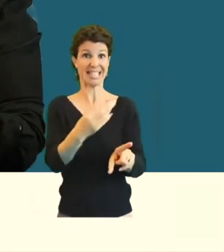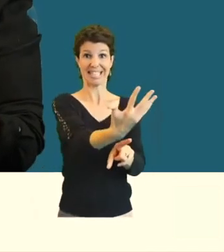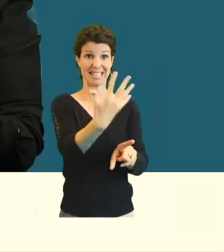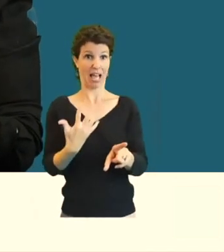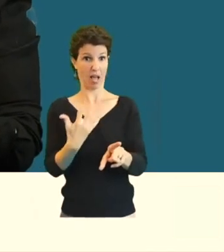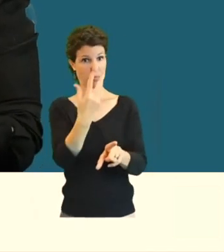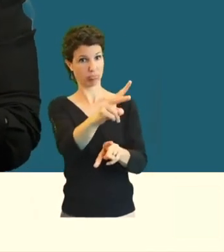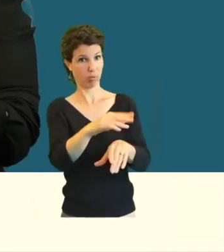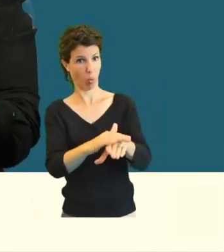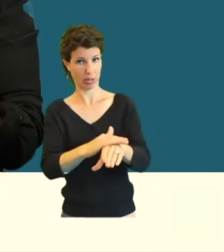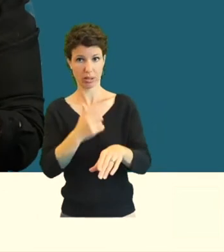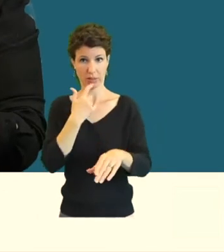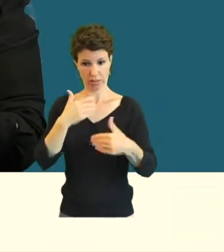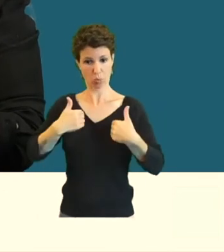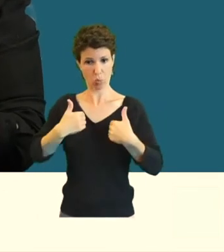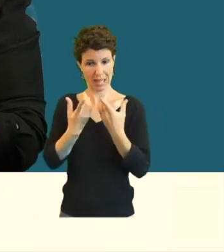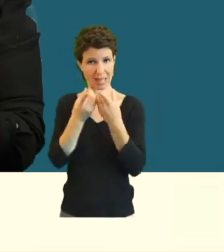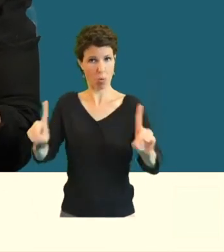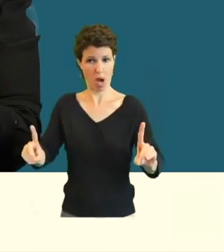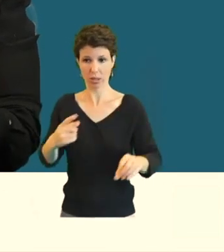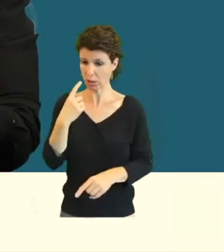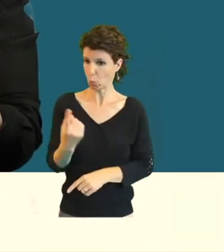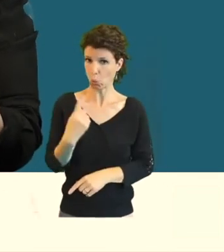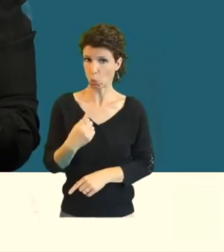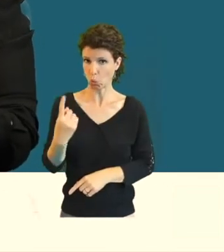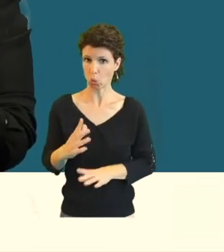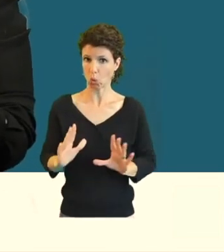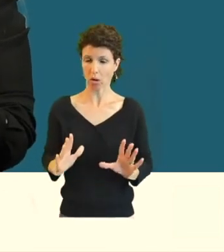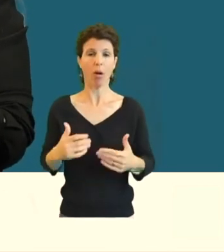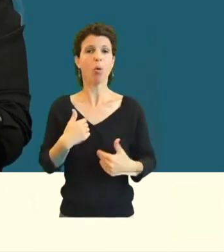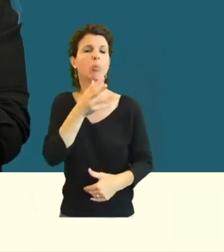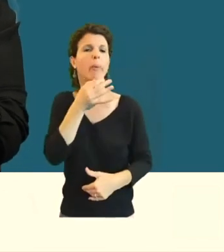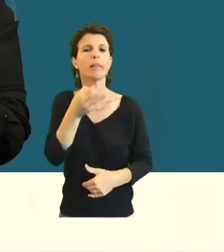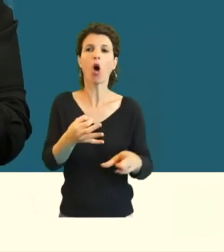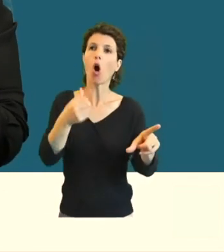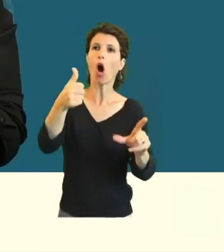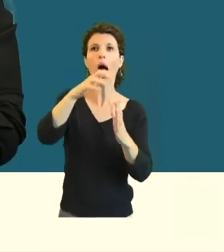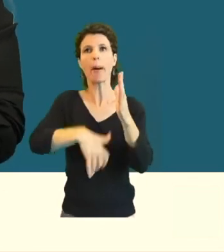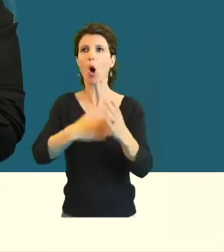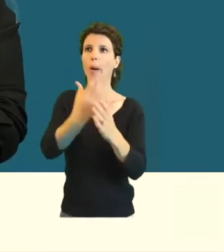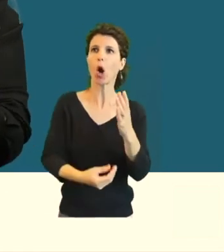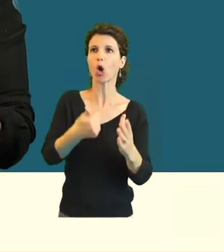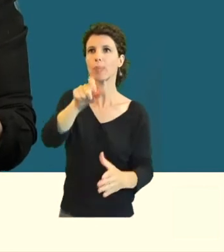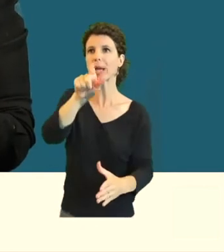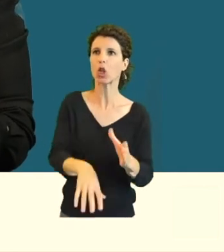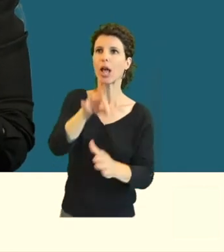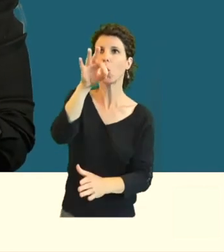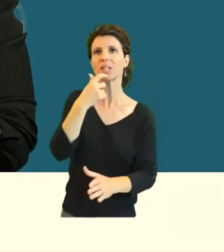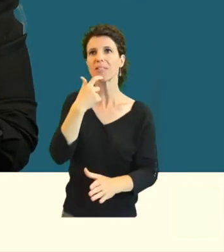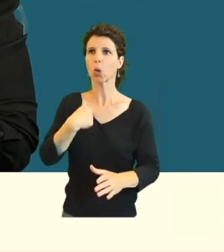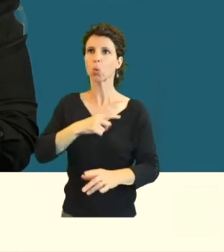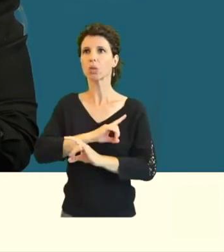faisons de la démocratie. Nous le faisons régulièrement et moi, je ne peux pas entendre que sur un rapport où il n'y a pas d'élu, on accuse.